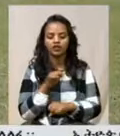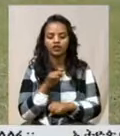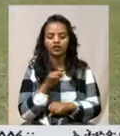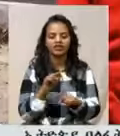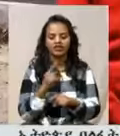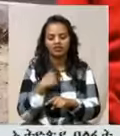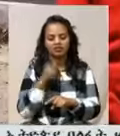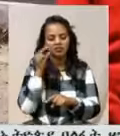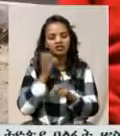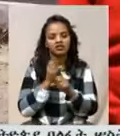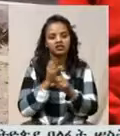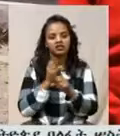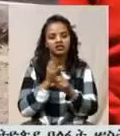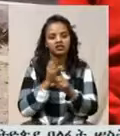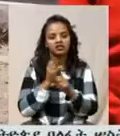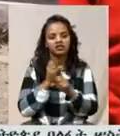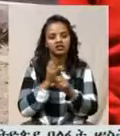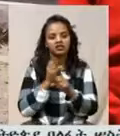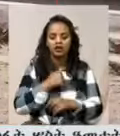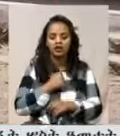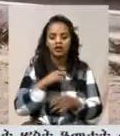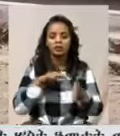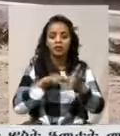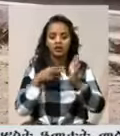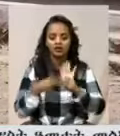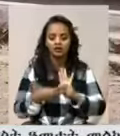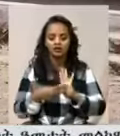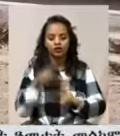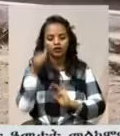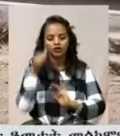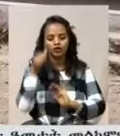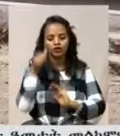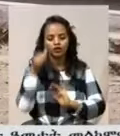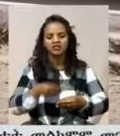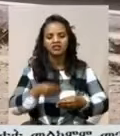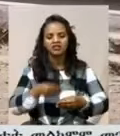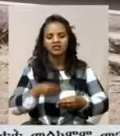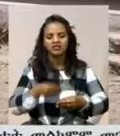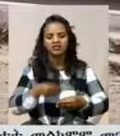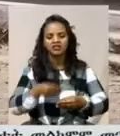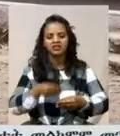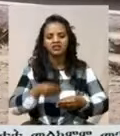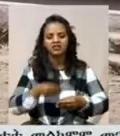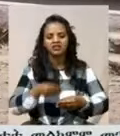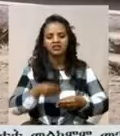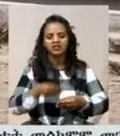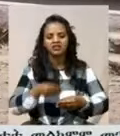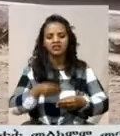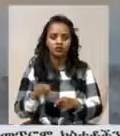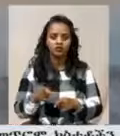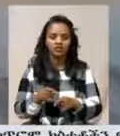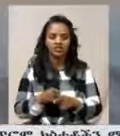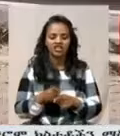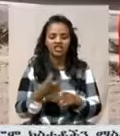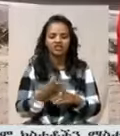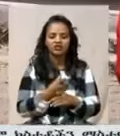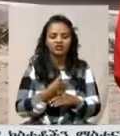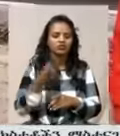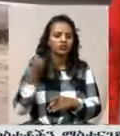እንይዘዋለን ማለት ነው። አባይ ለእኔ ማለት ለኢትዮጵያ የተሰጣት ሀብታ ነው። ለእኔ ደግሞ የተፈጥሮ